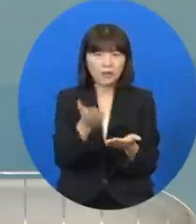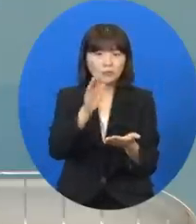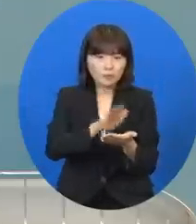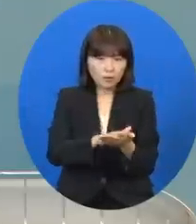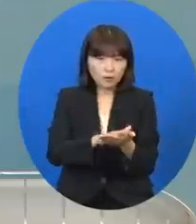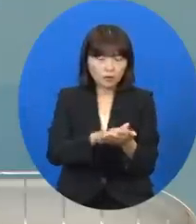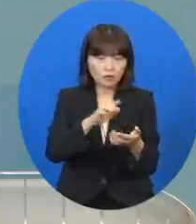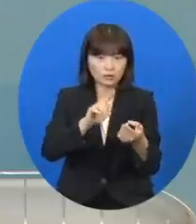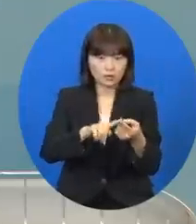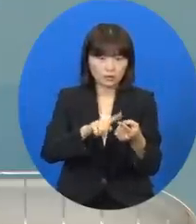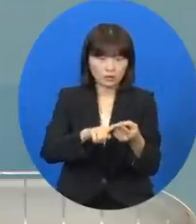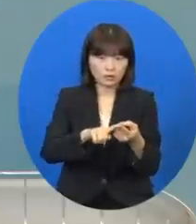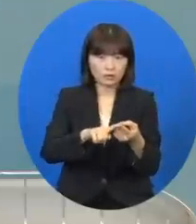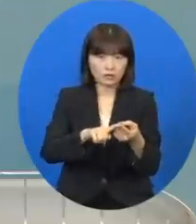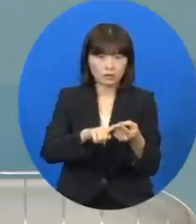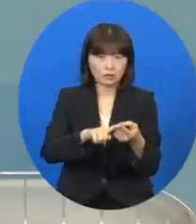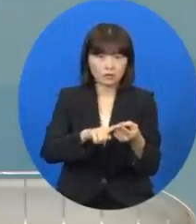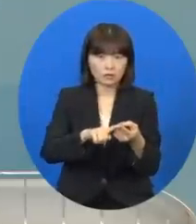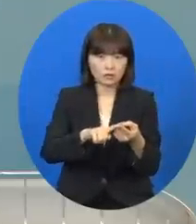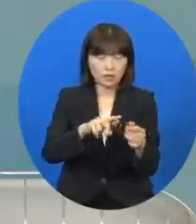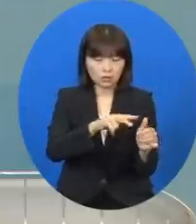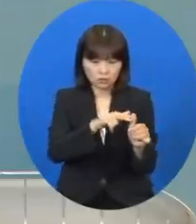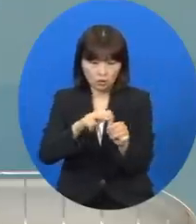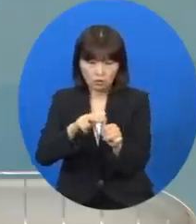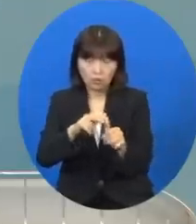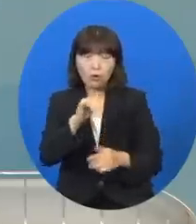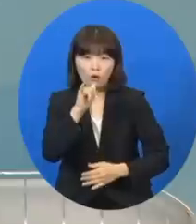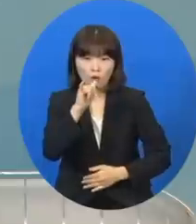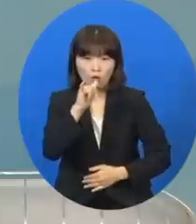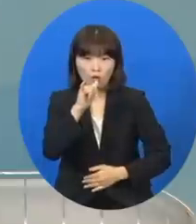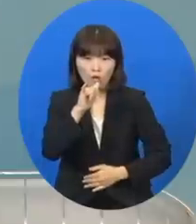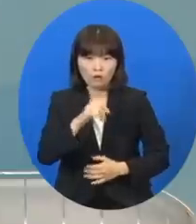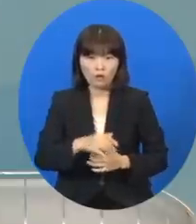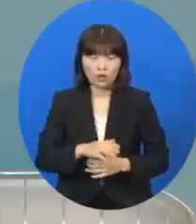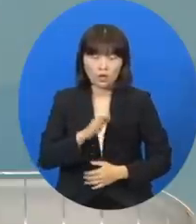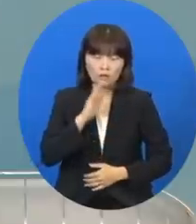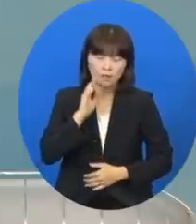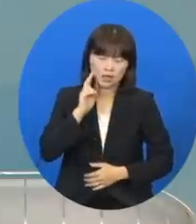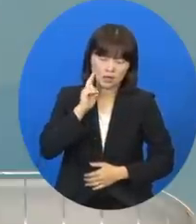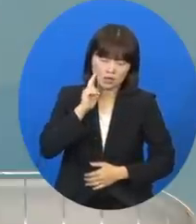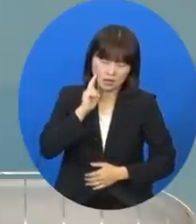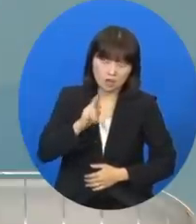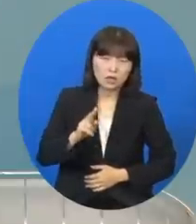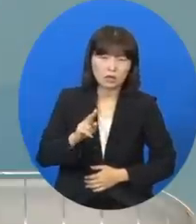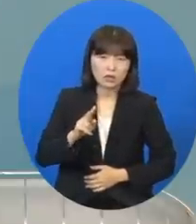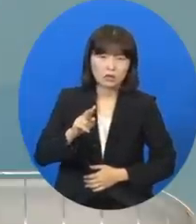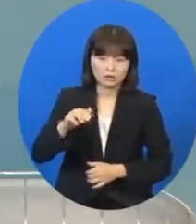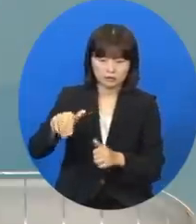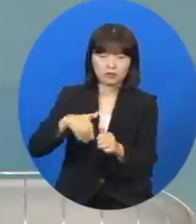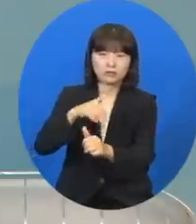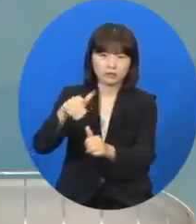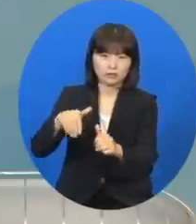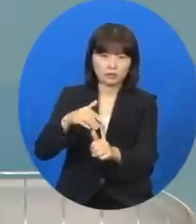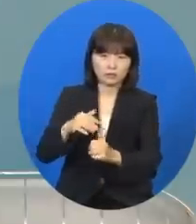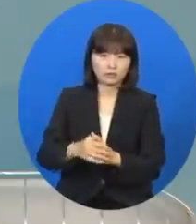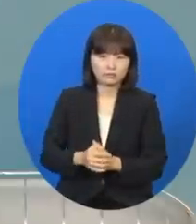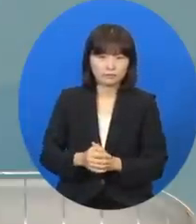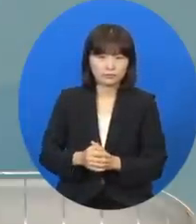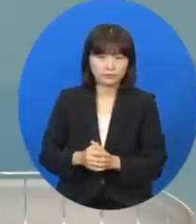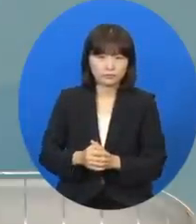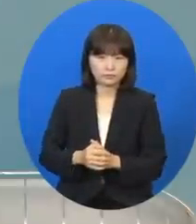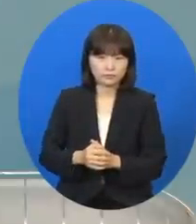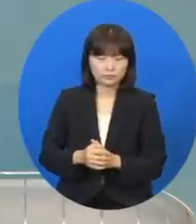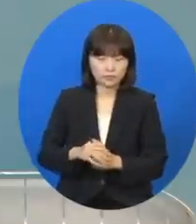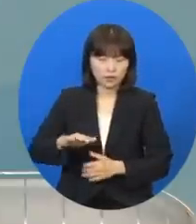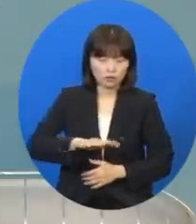이렇게 정보가 이제 나오는데 굉장히 심각한 상태입니다. 우리 아이들이